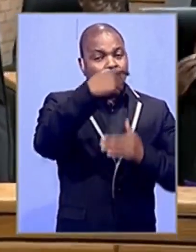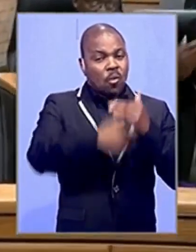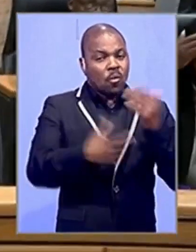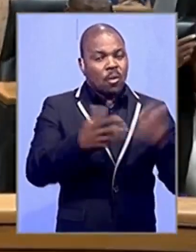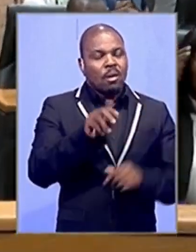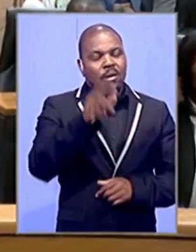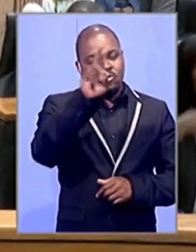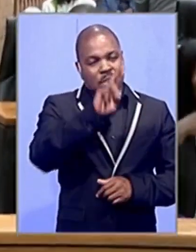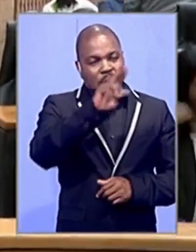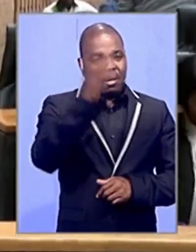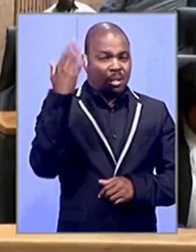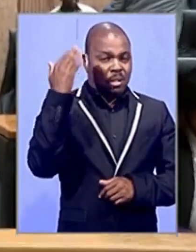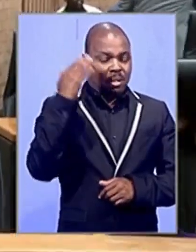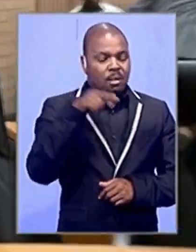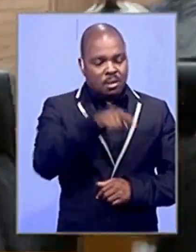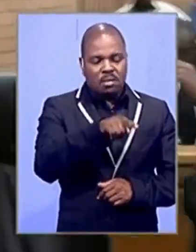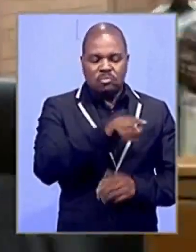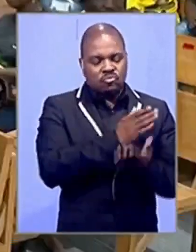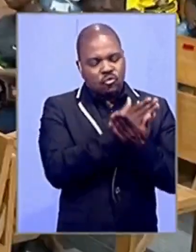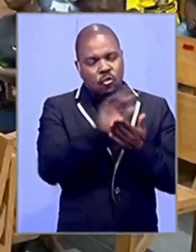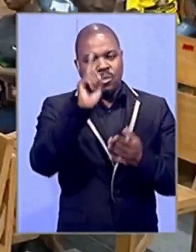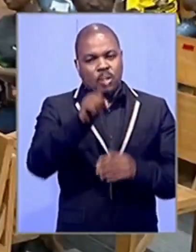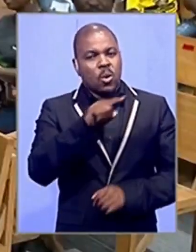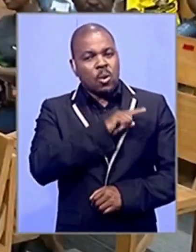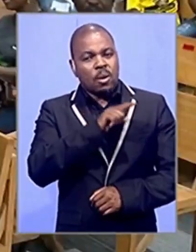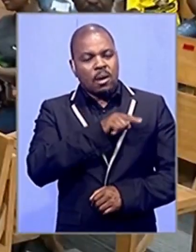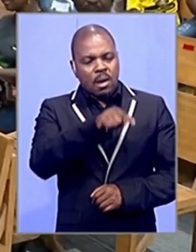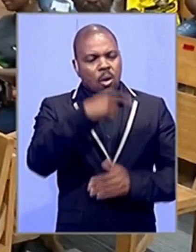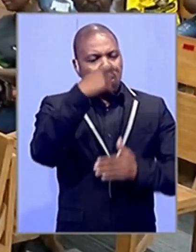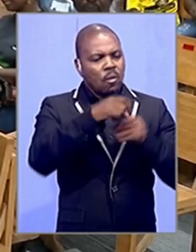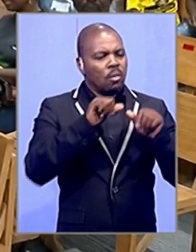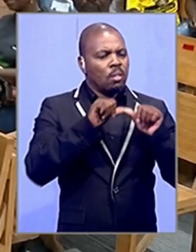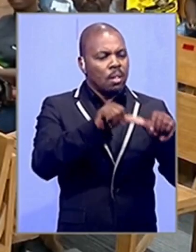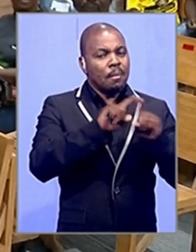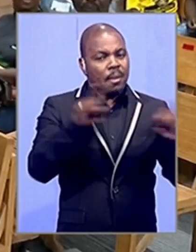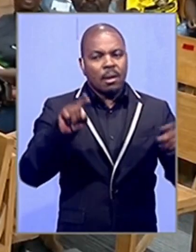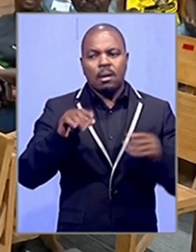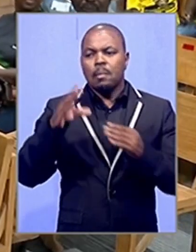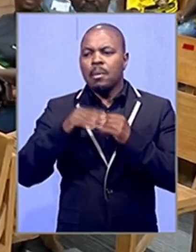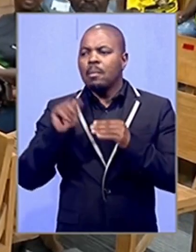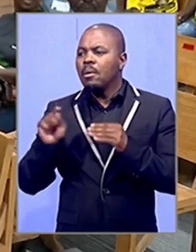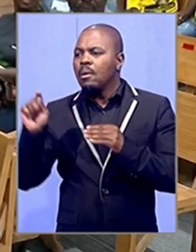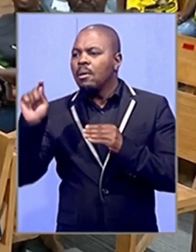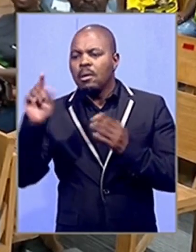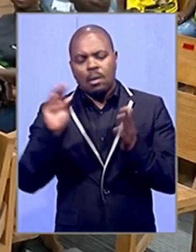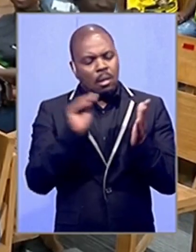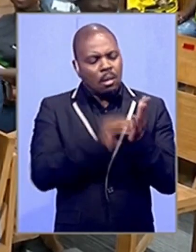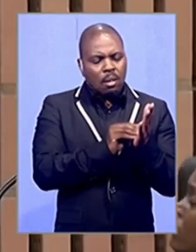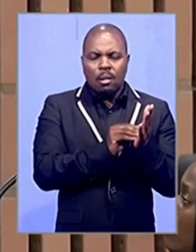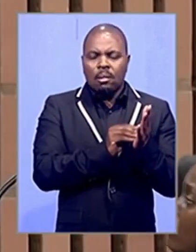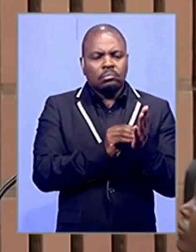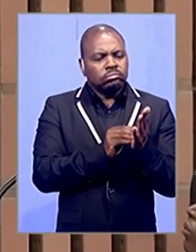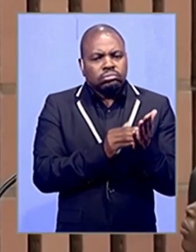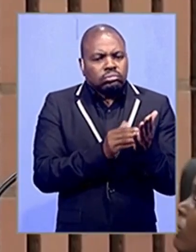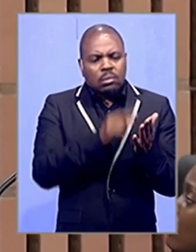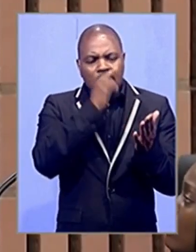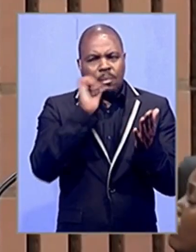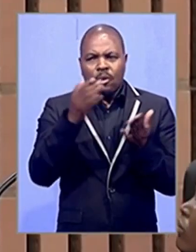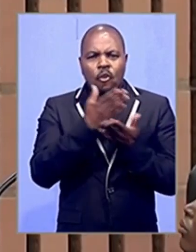thoko. Ba ka ya fa Khonferense e tsweletse pele ntle le go akarediwa ga maloko mangwe a neng a ise a letlelelwe go ka tsena